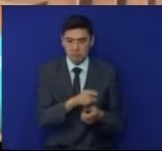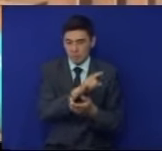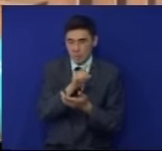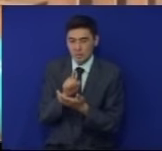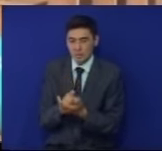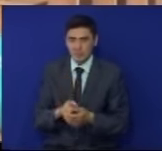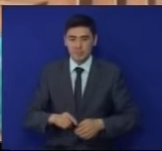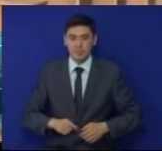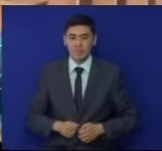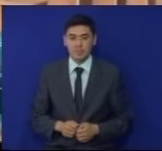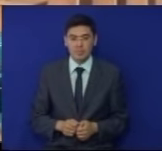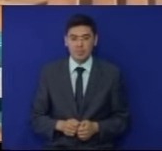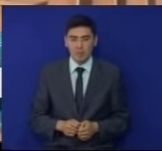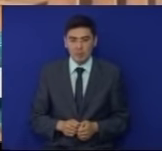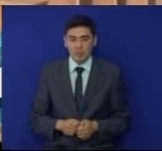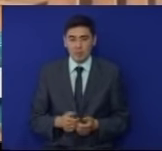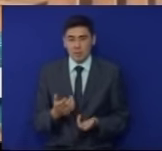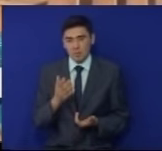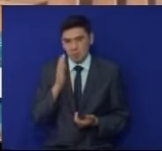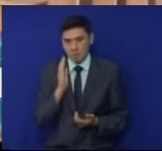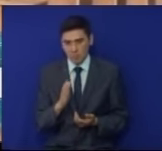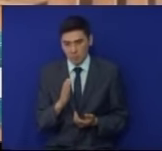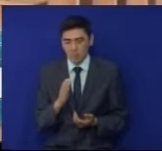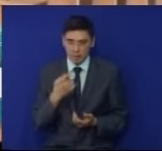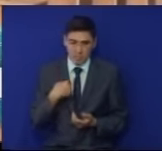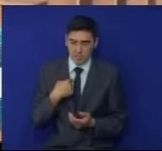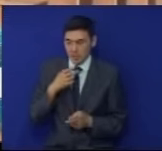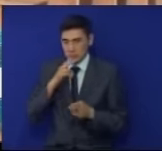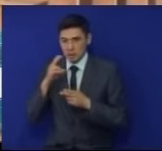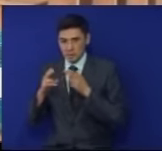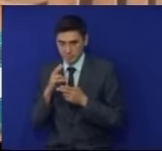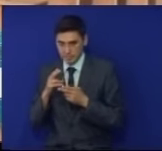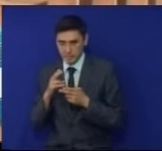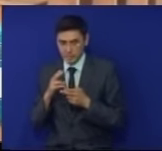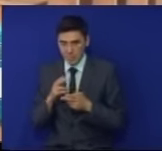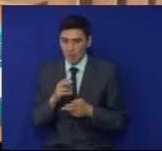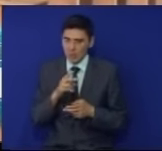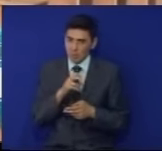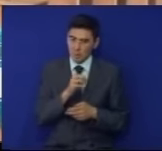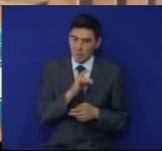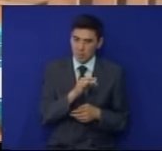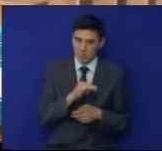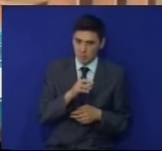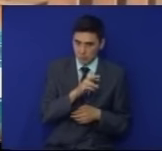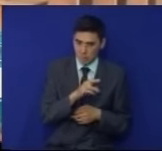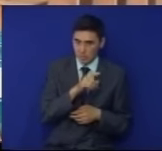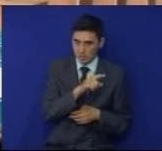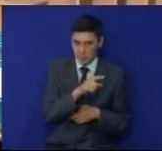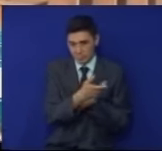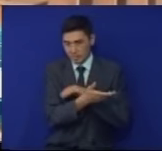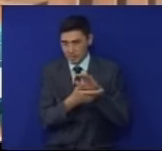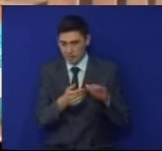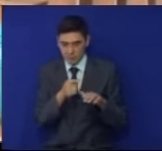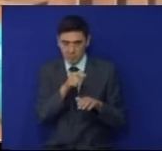будет предъявлена претензия, чтобы либо мы привлекем независимую экспертизу,